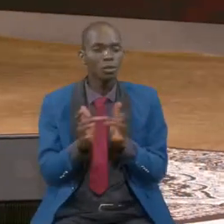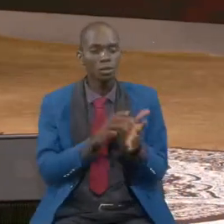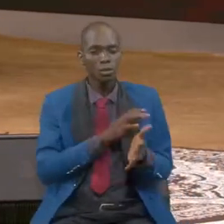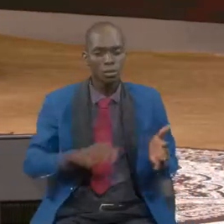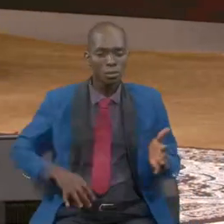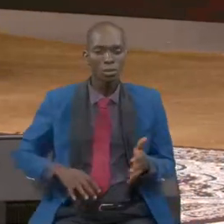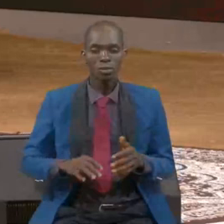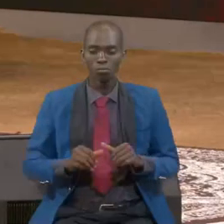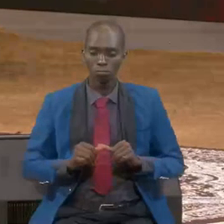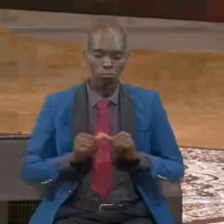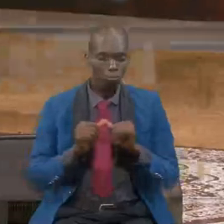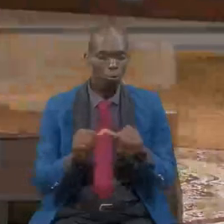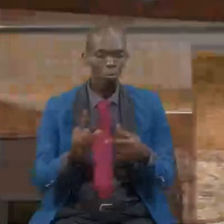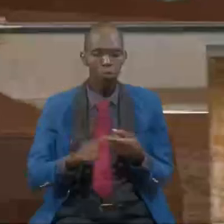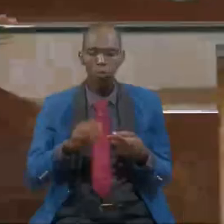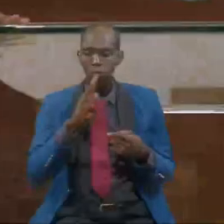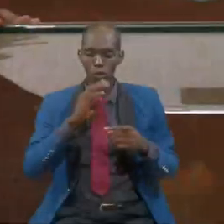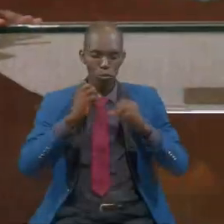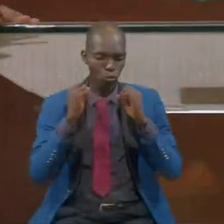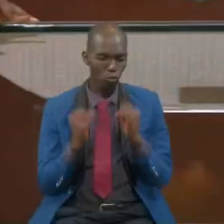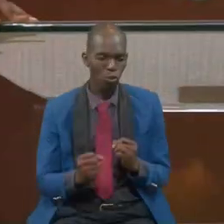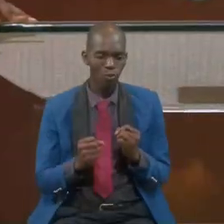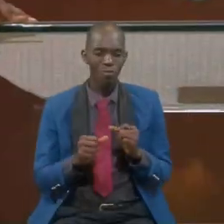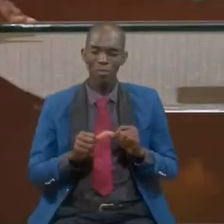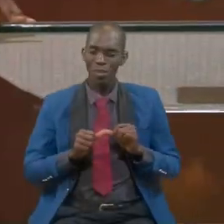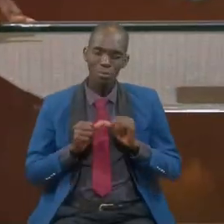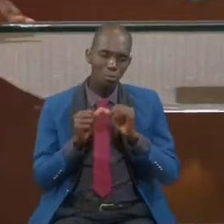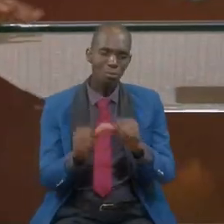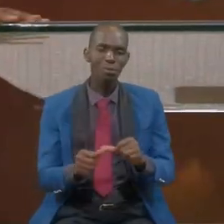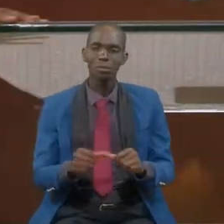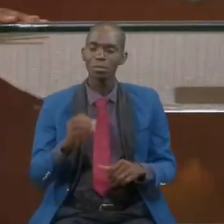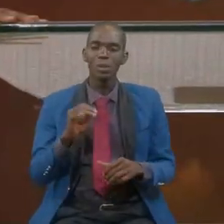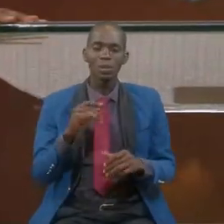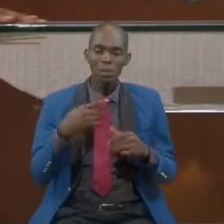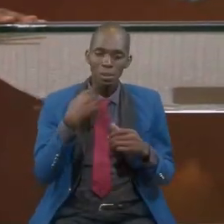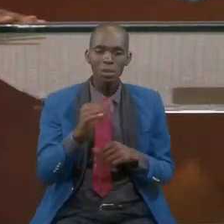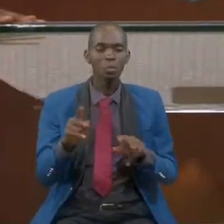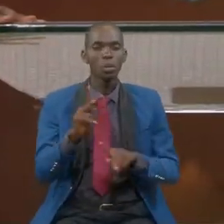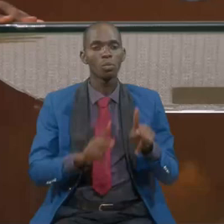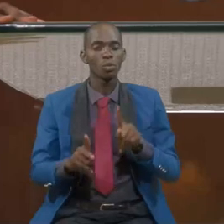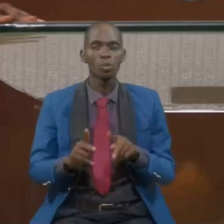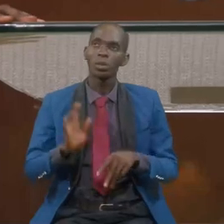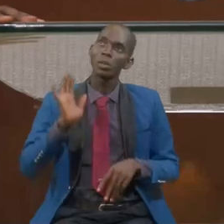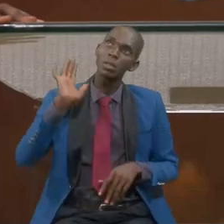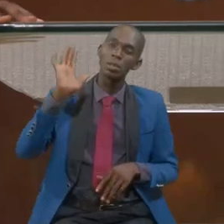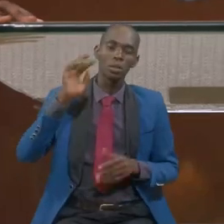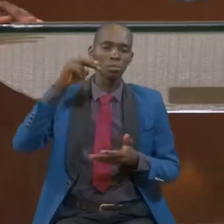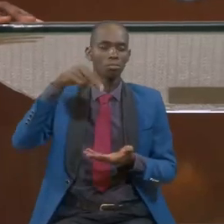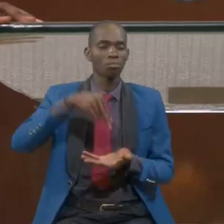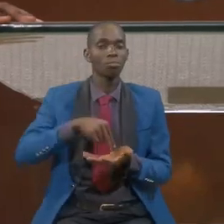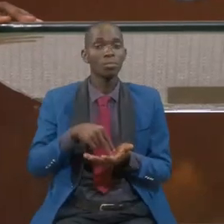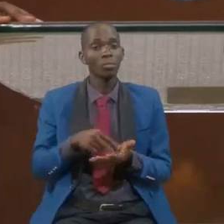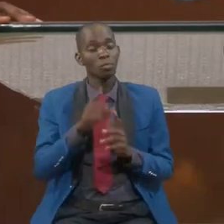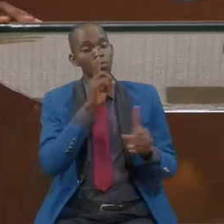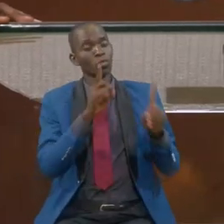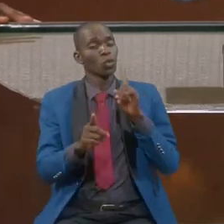ferme il est devenu stable que voici là où je me tiens ils ont parlé